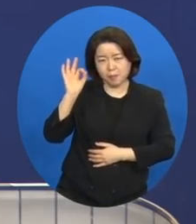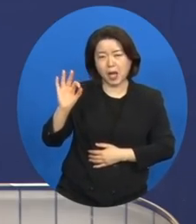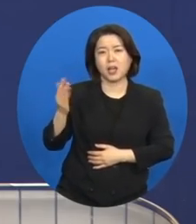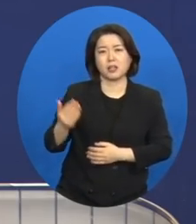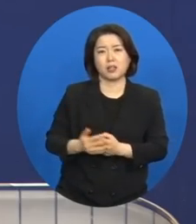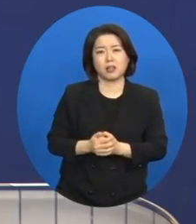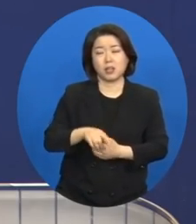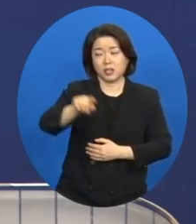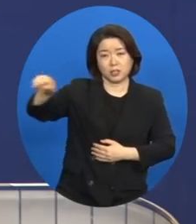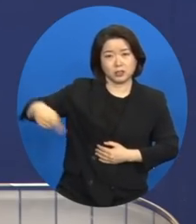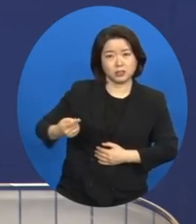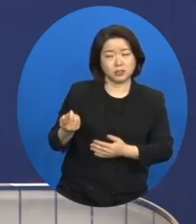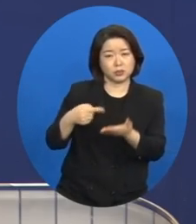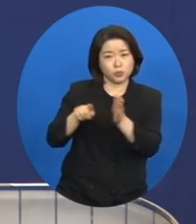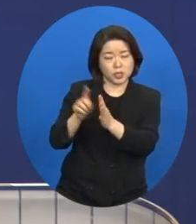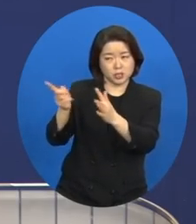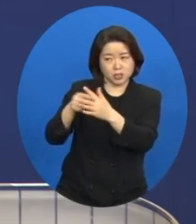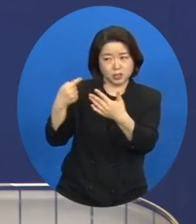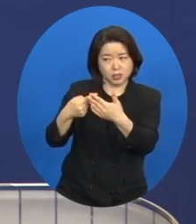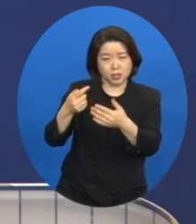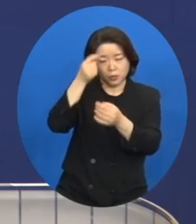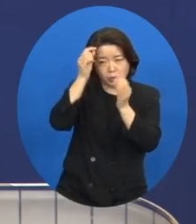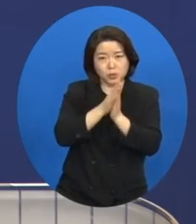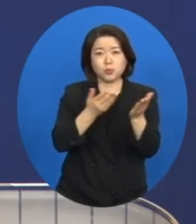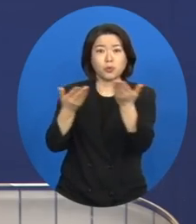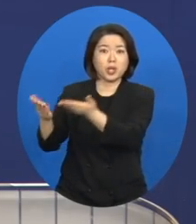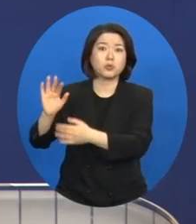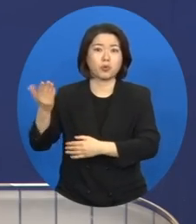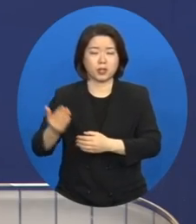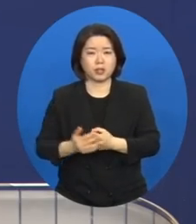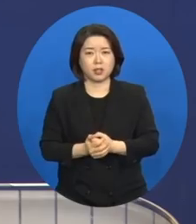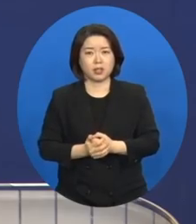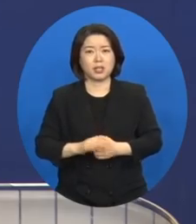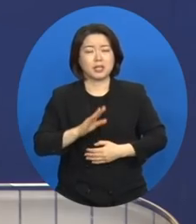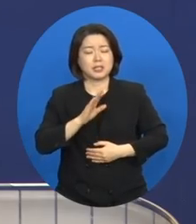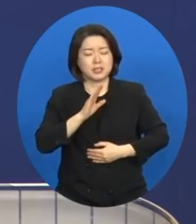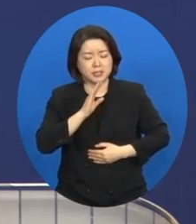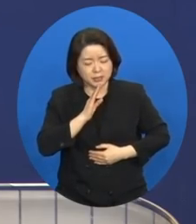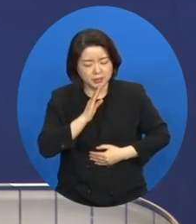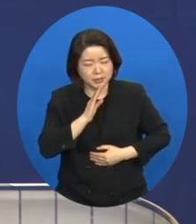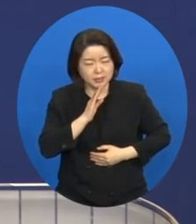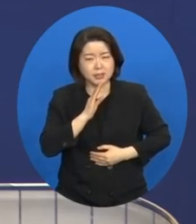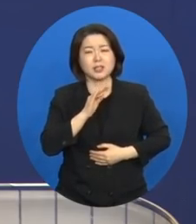위해서 기도하고 우리가 살아내야 되지 않겠습니까? 진짜를 찾는 구도자들이 바로